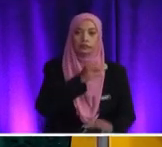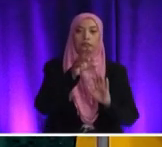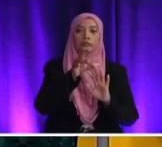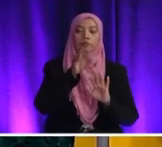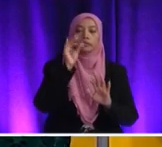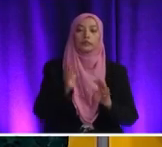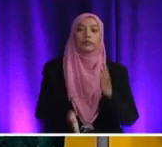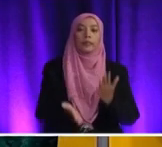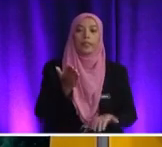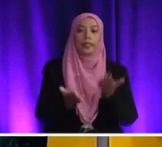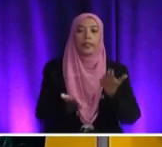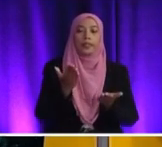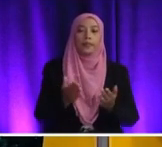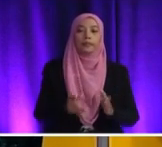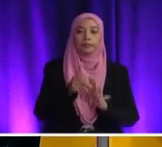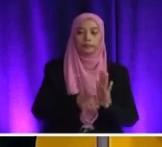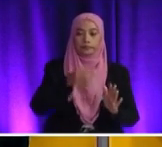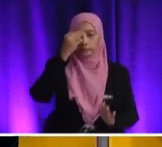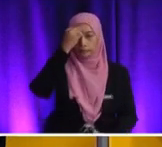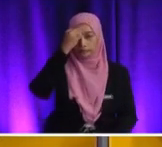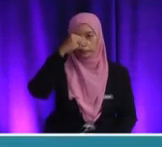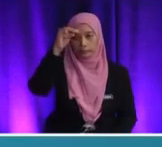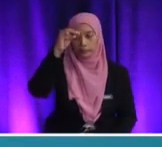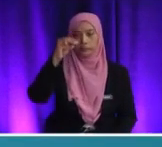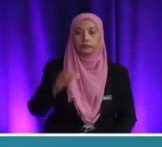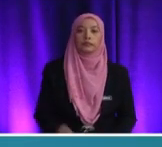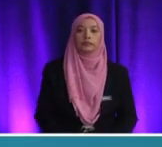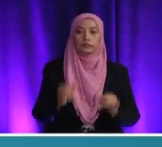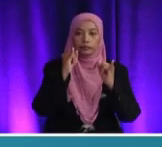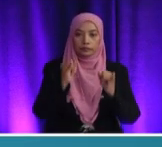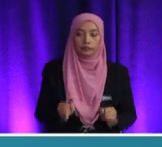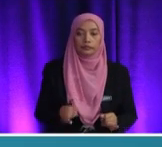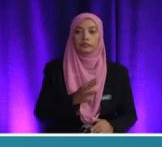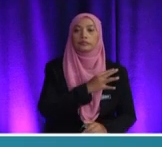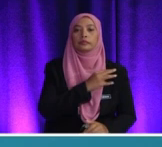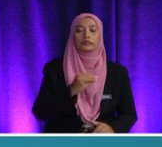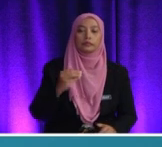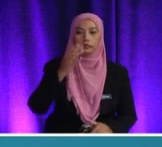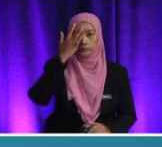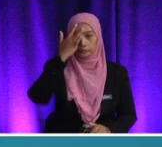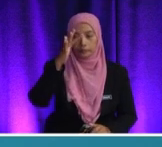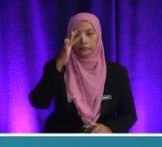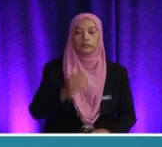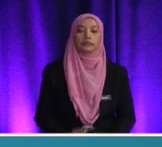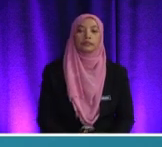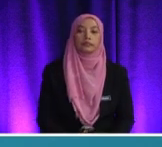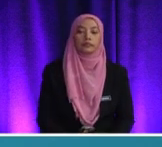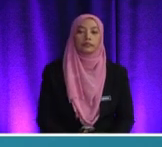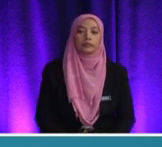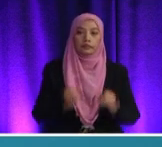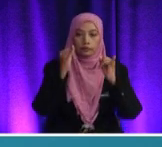dengan kemahiran insaniah yaitu kemahiran tadi lah kirain soniani seperti kemahiran